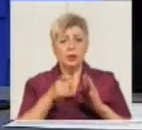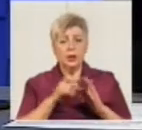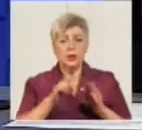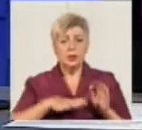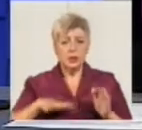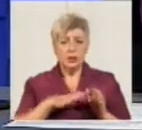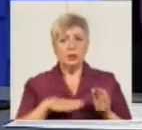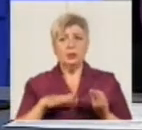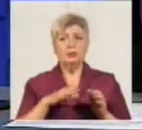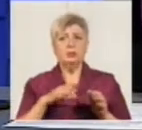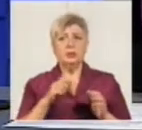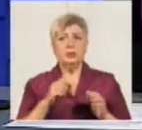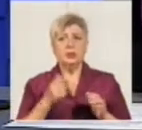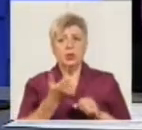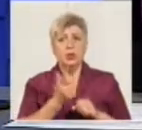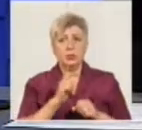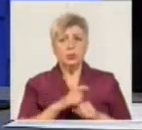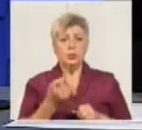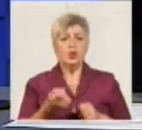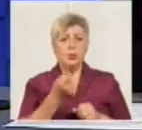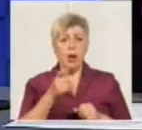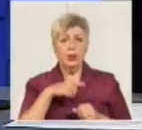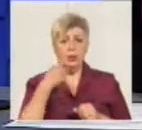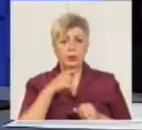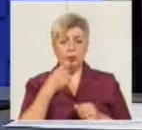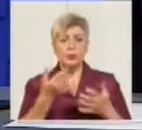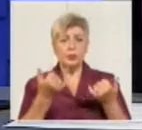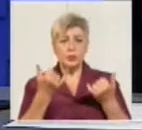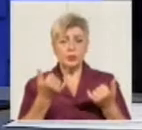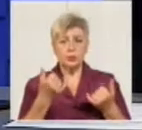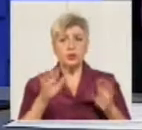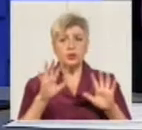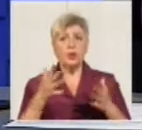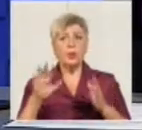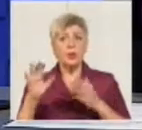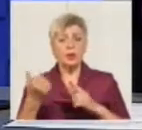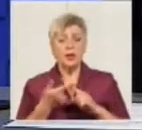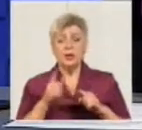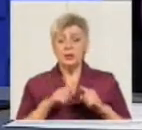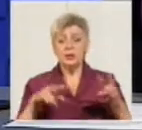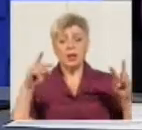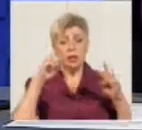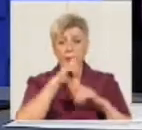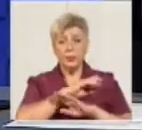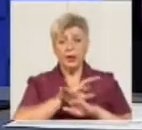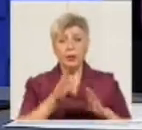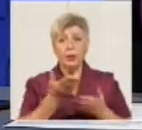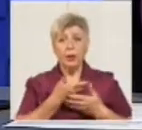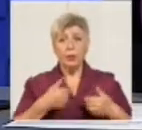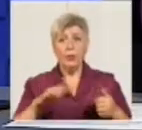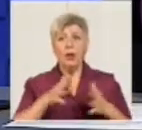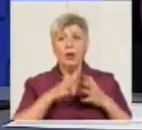дуже мало говорять про сьогоднішні події. І це неправильно. Тому ми дуже багато уваги